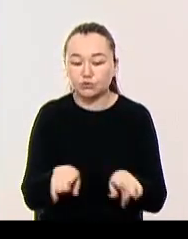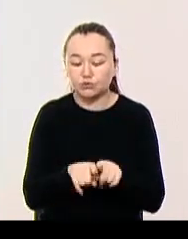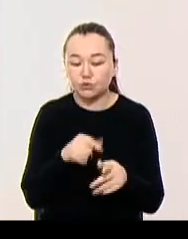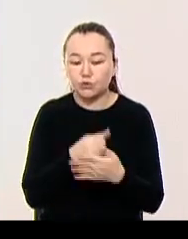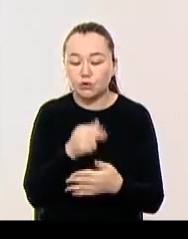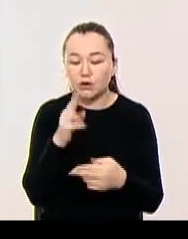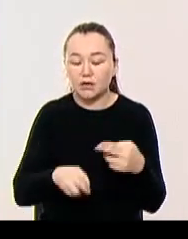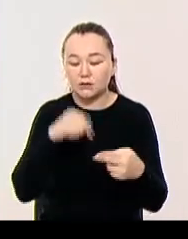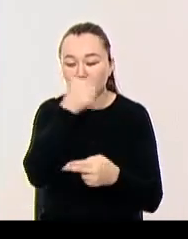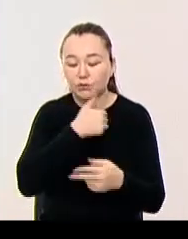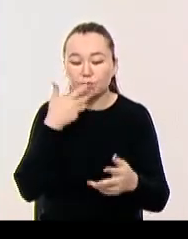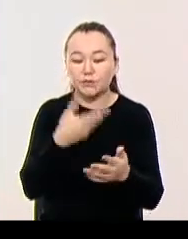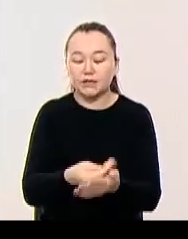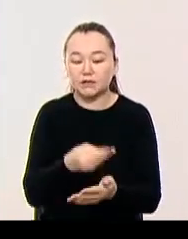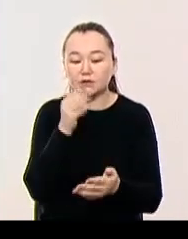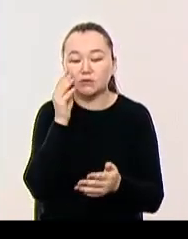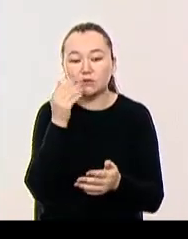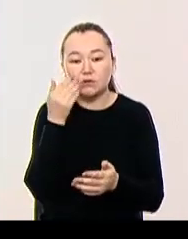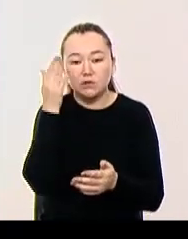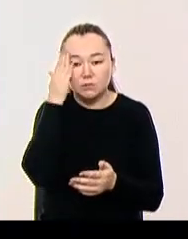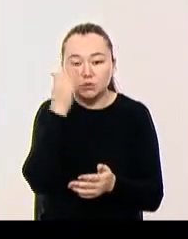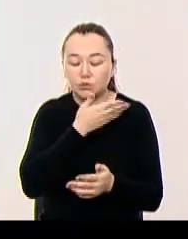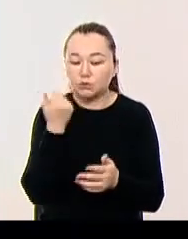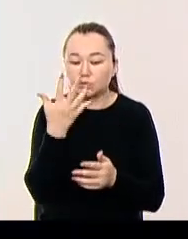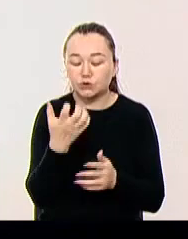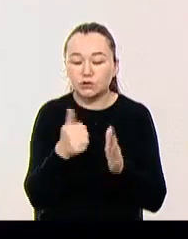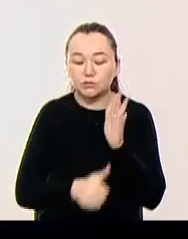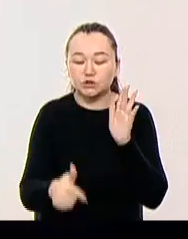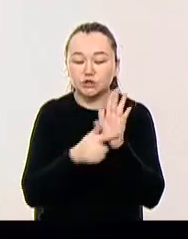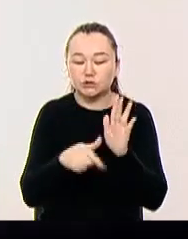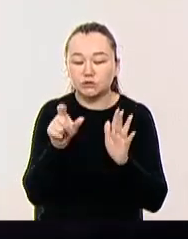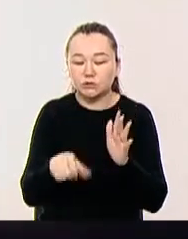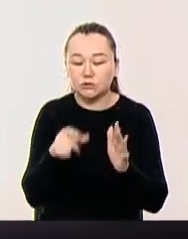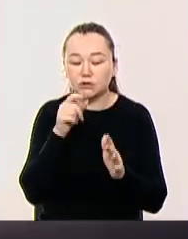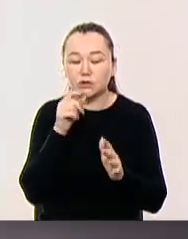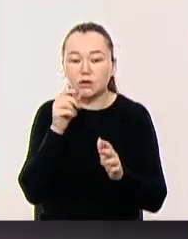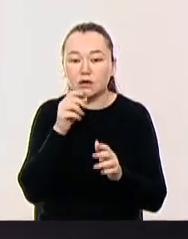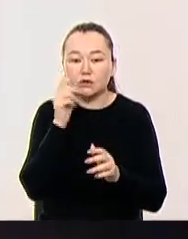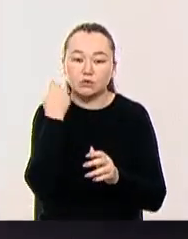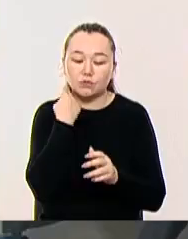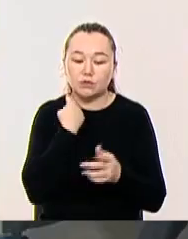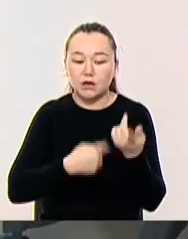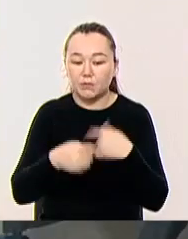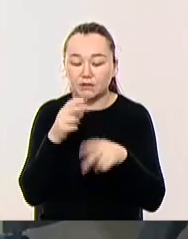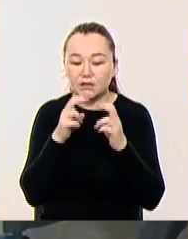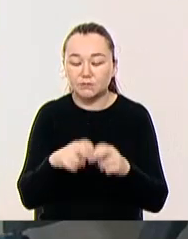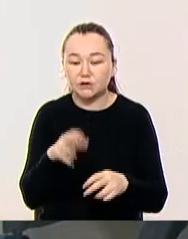soñına deyin tölem qabiliyeti joq 567 000 adamının qarızı qayta reddelmek.